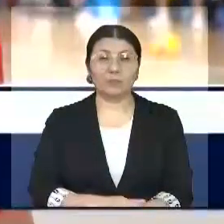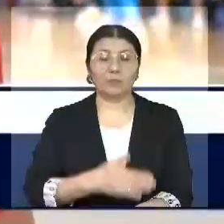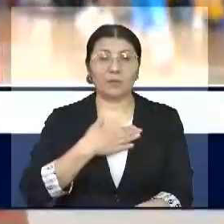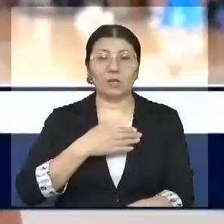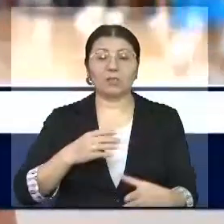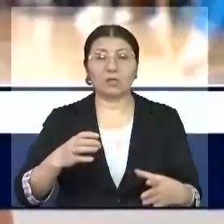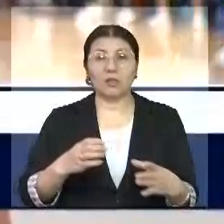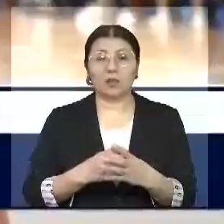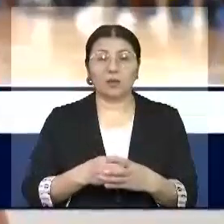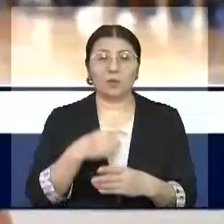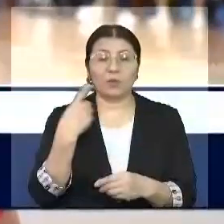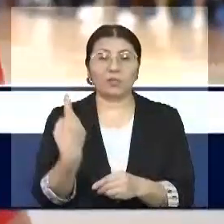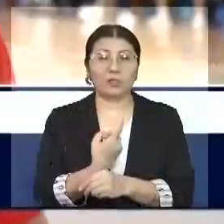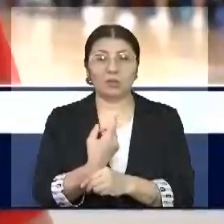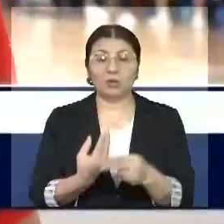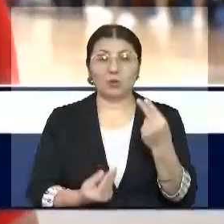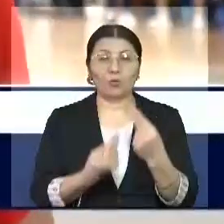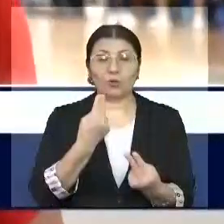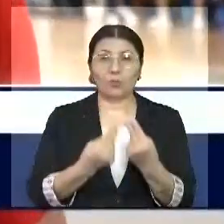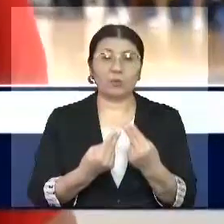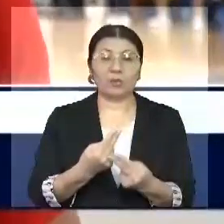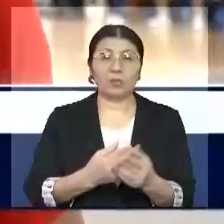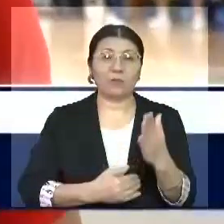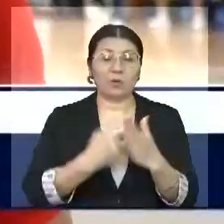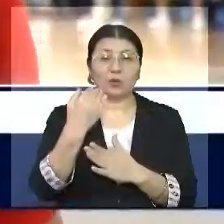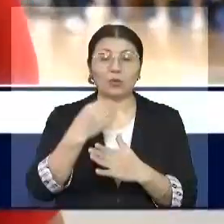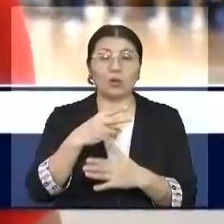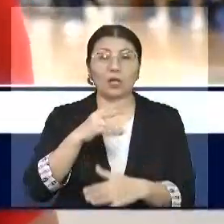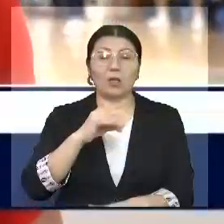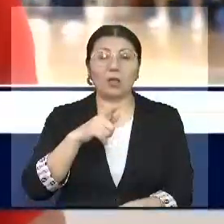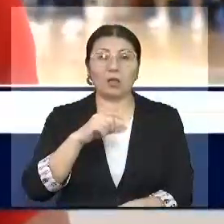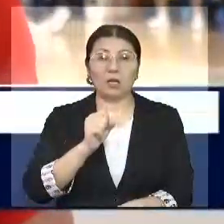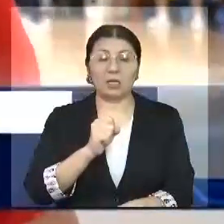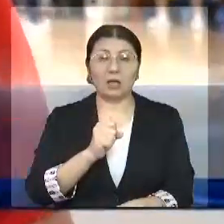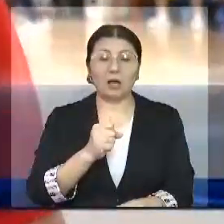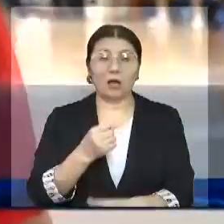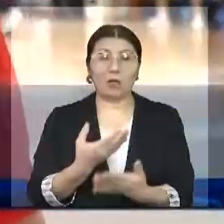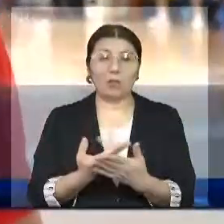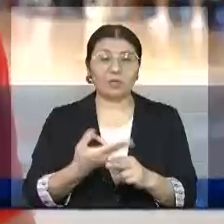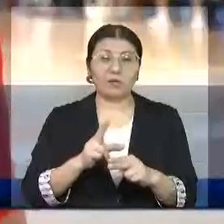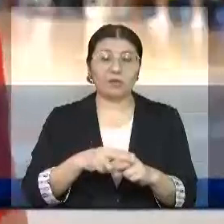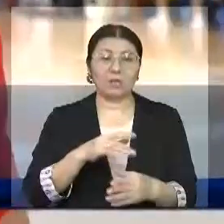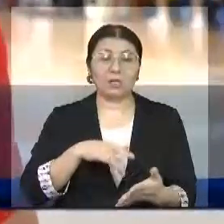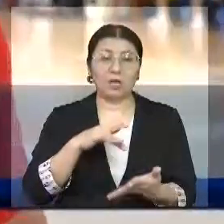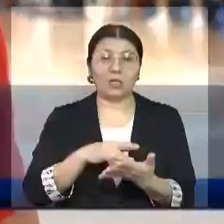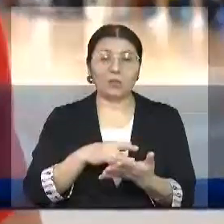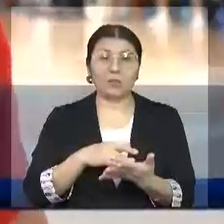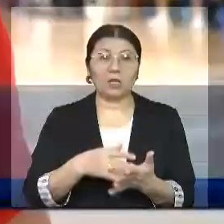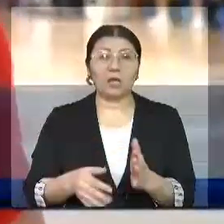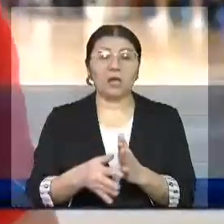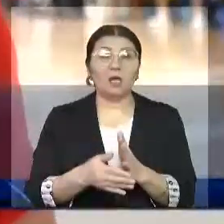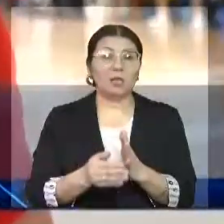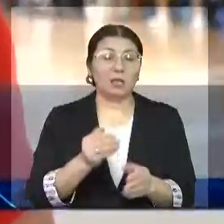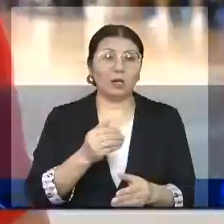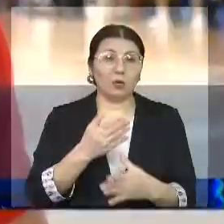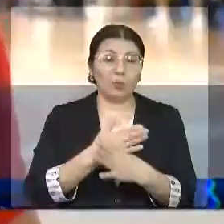Біздің команда ұлттық лигада алғаш ойнап жатқандықтан бұл ойындар бізге мол тәжірибе сыйлады. Осы ойындарды қаламызда қабылдауға жағдай жасаған басшыларға